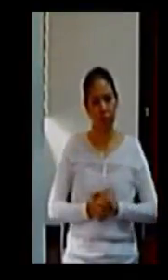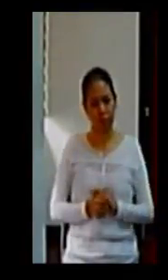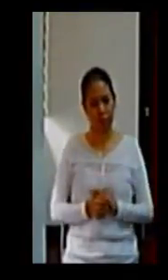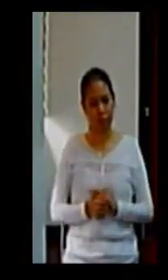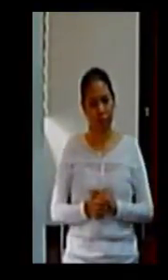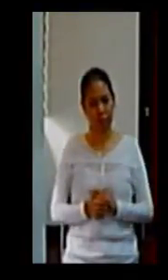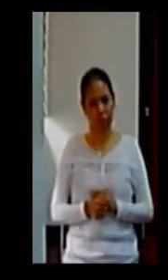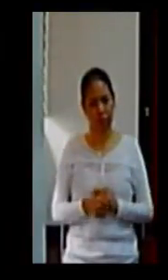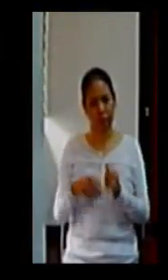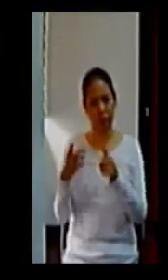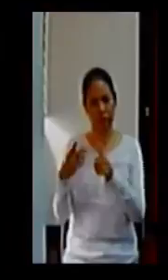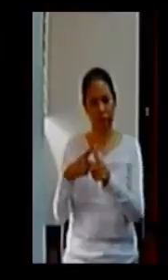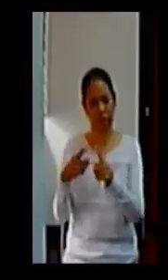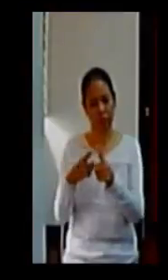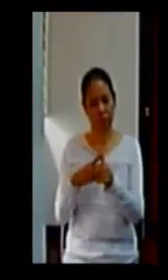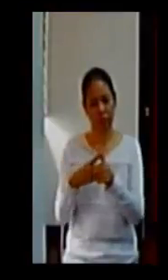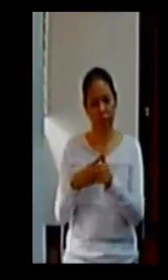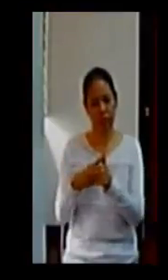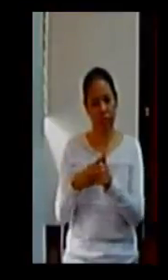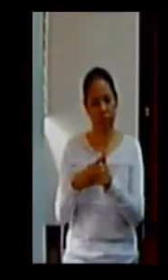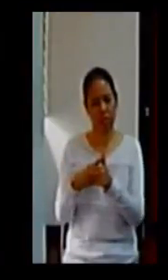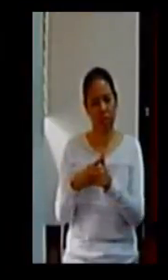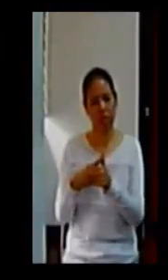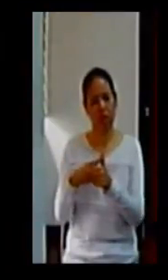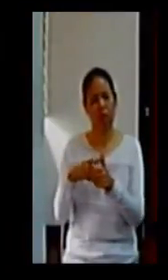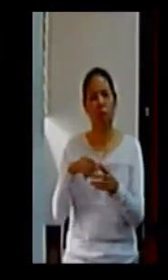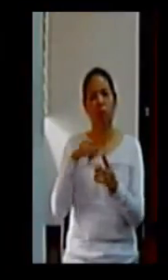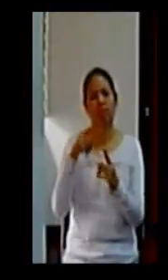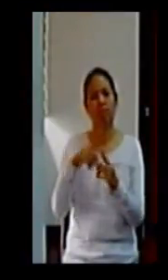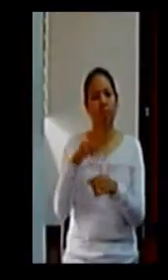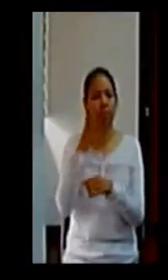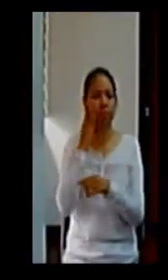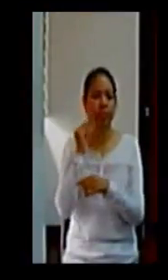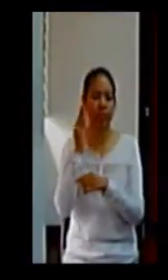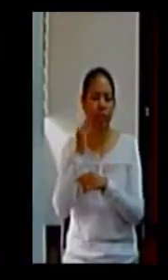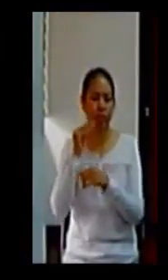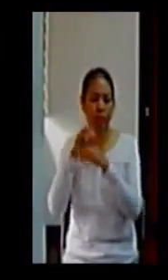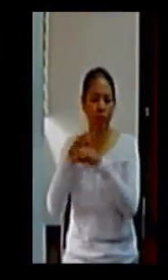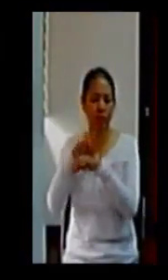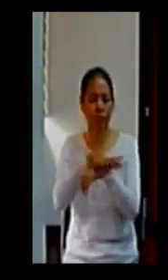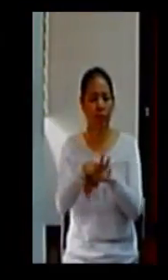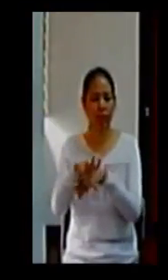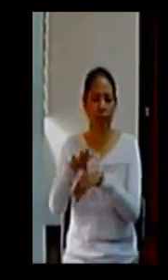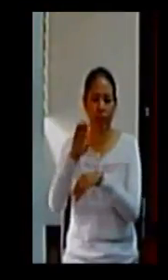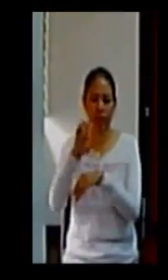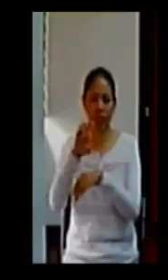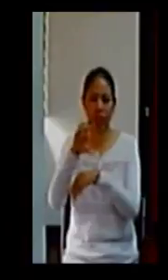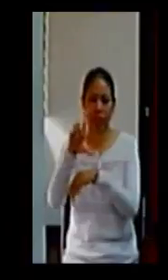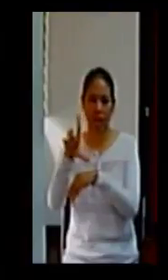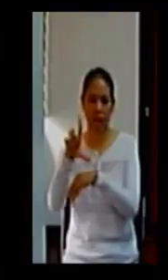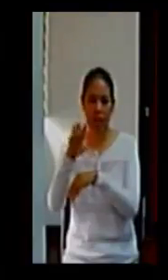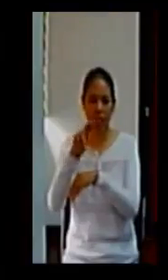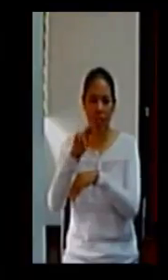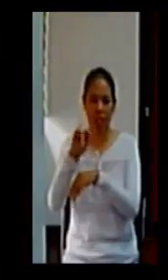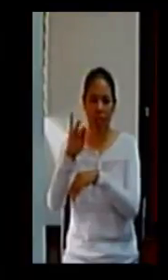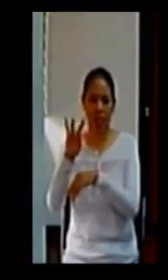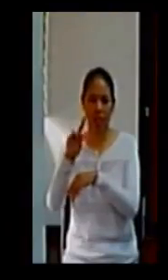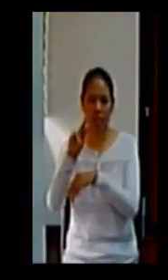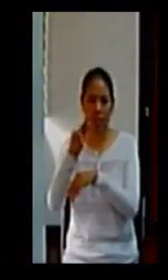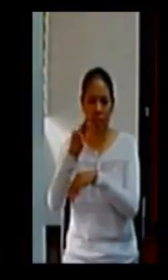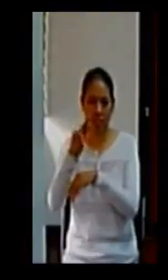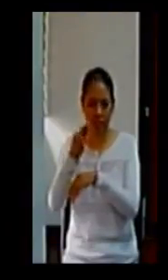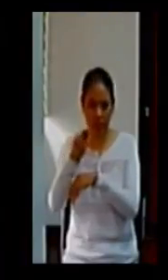Una po ay nung maranasan namin ang epekto ng El Nino way back